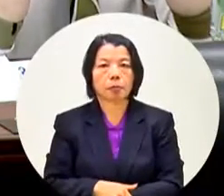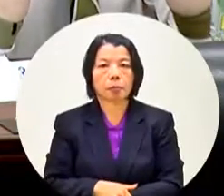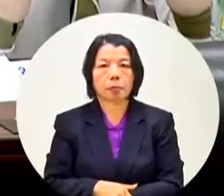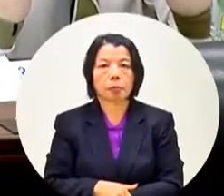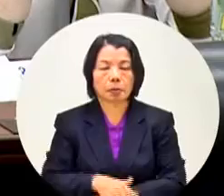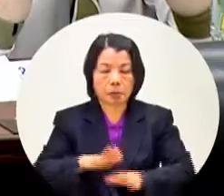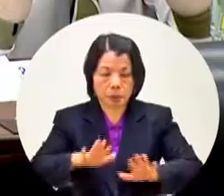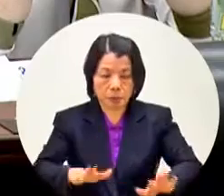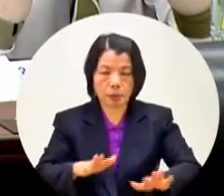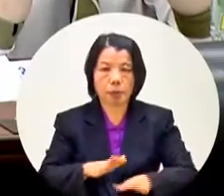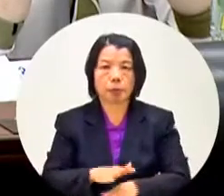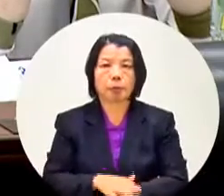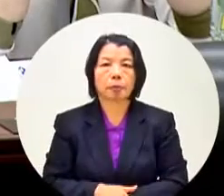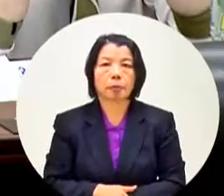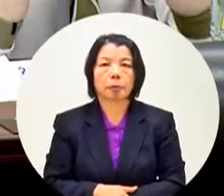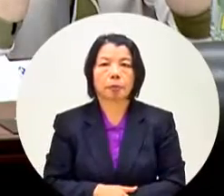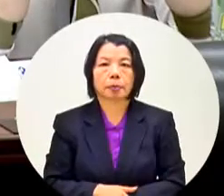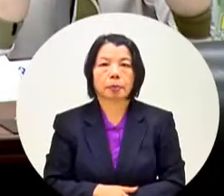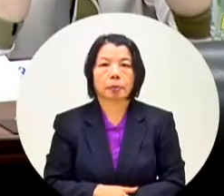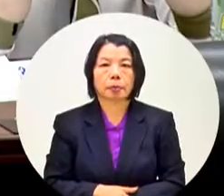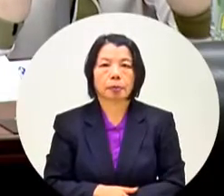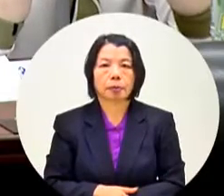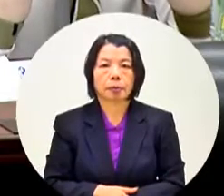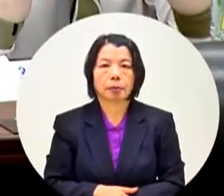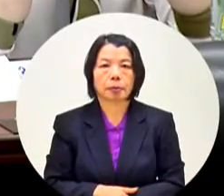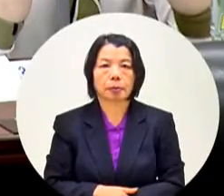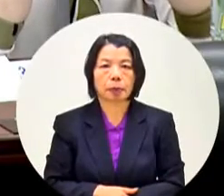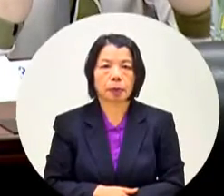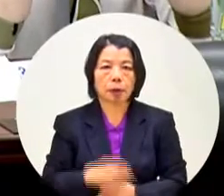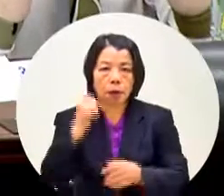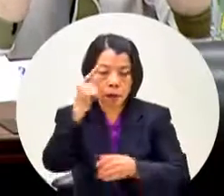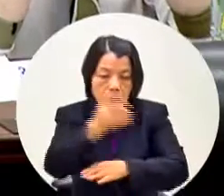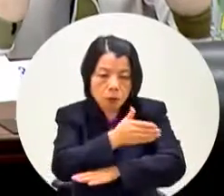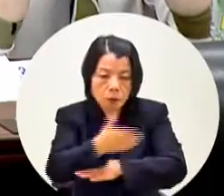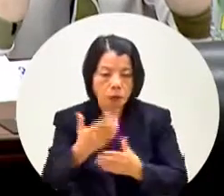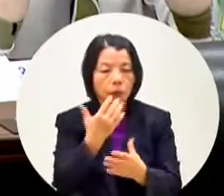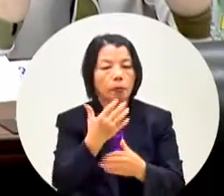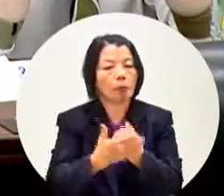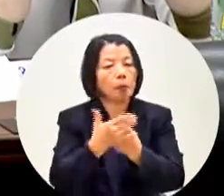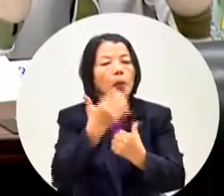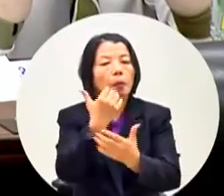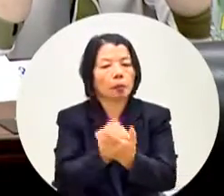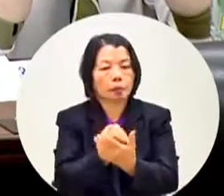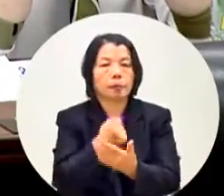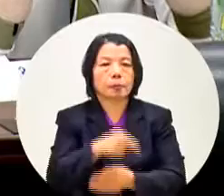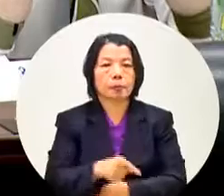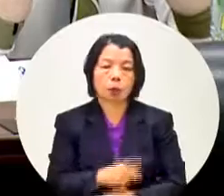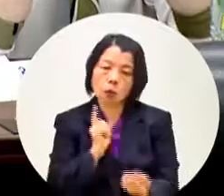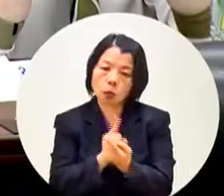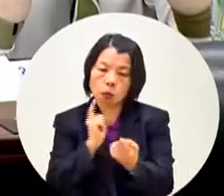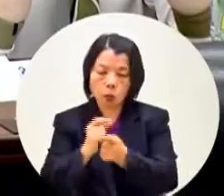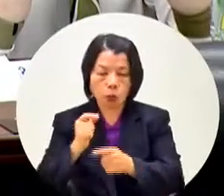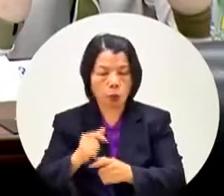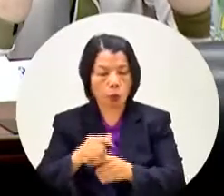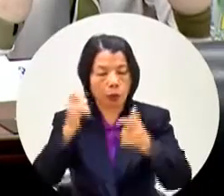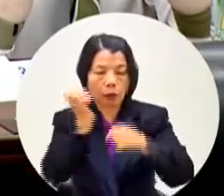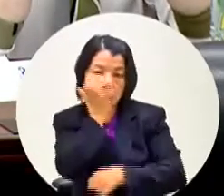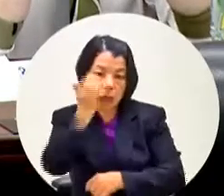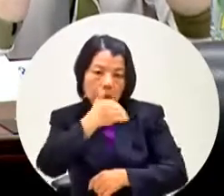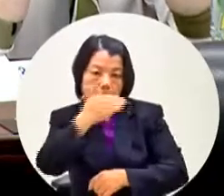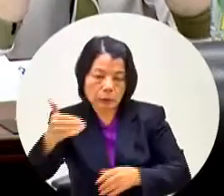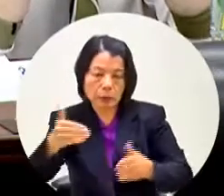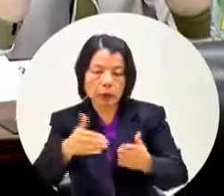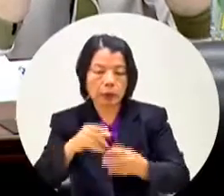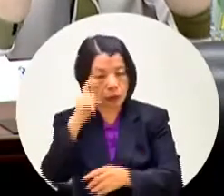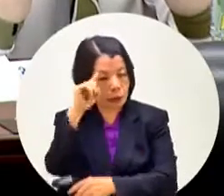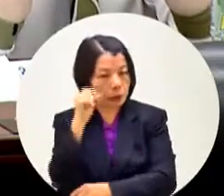来针对87期内醒村好一个原地保留，好，那这个也是我们透过在地的立委邱志伟好协助我